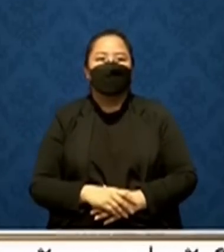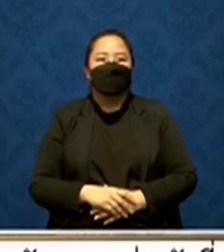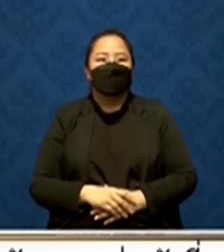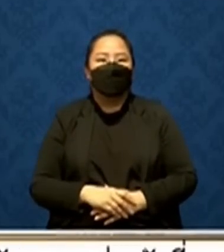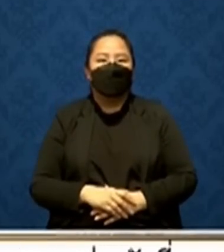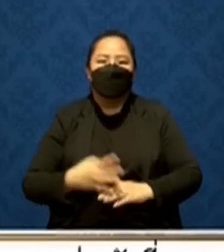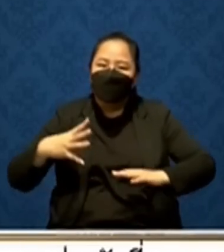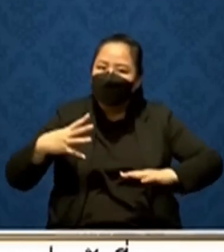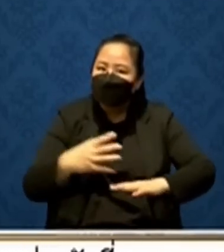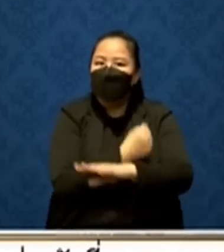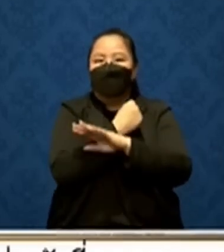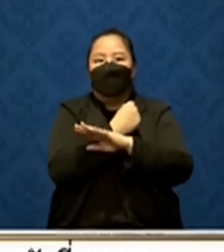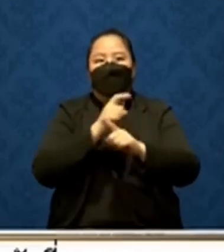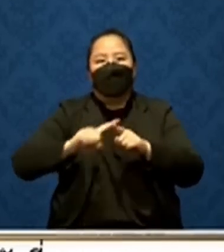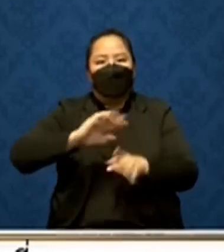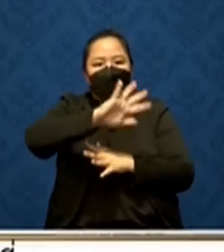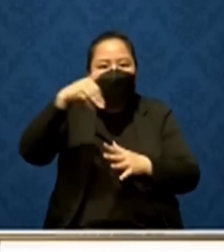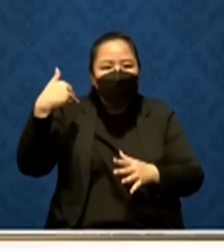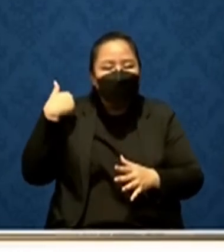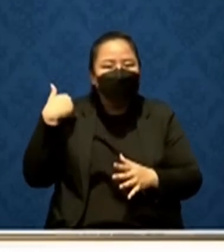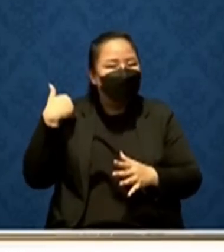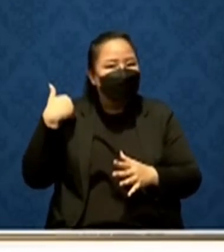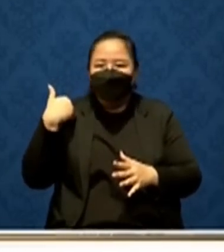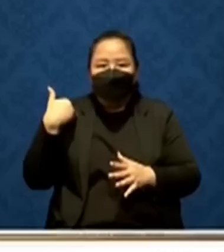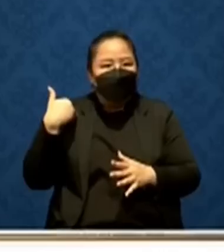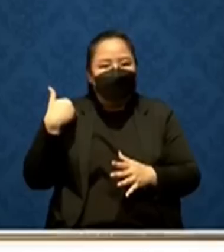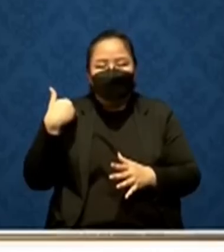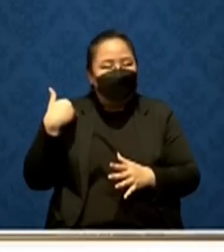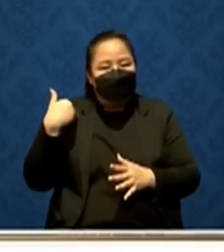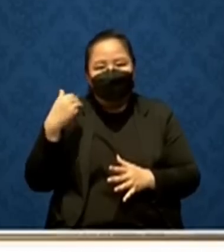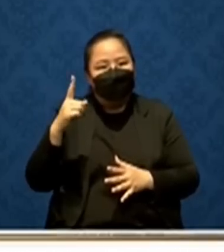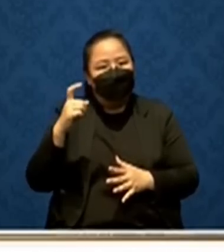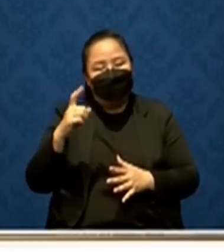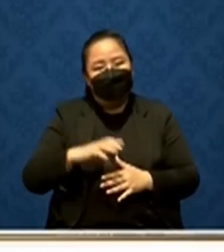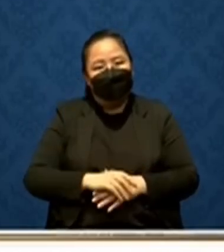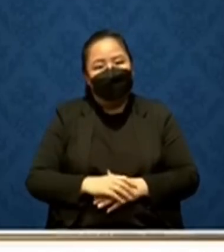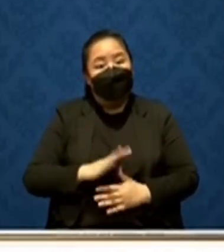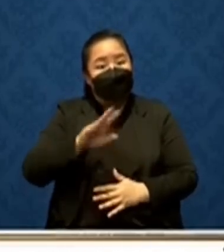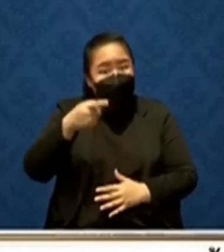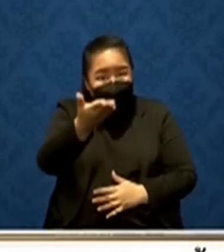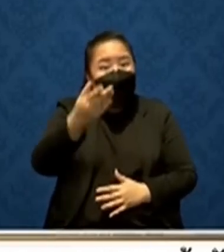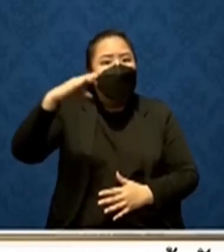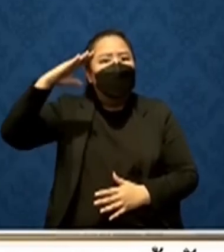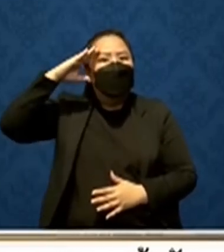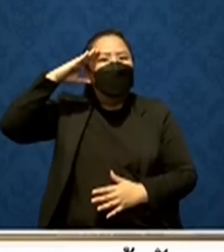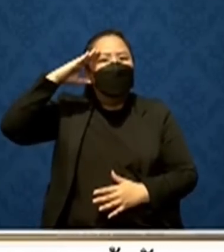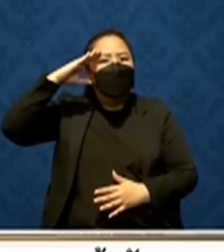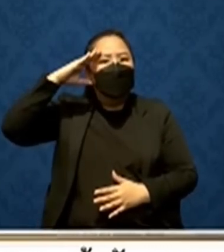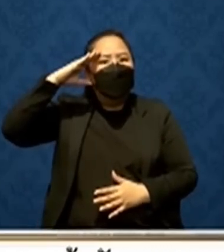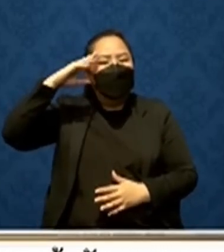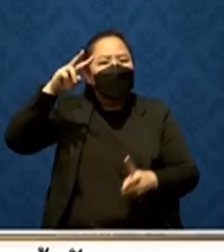แต่อำนาจอธิปไตยเสียอธิปไตยของชาติที่เป็นแดนดินเป็นเรื่องที่ยิ่งใหญ่นะครับท่านเป็นชายชาติทหารปกป้องดินแดนประเทศ